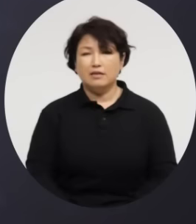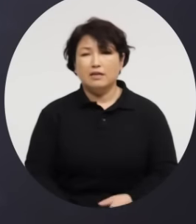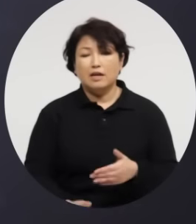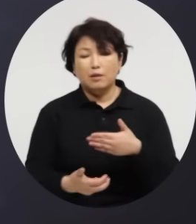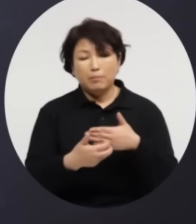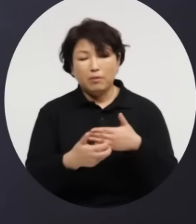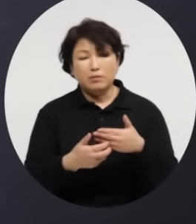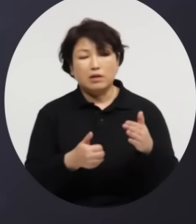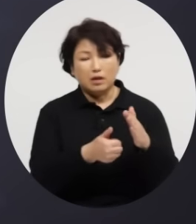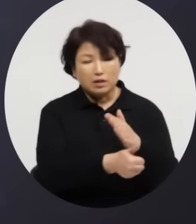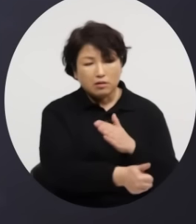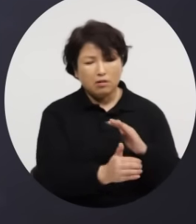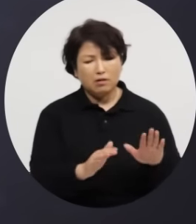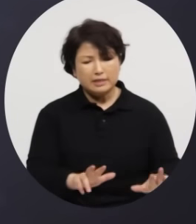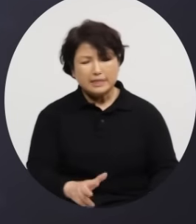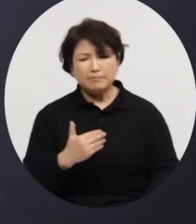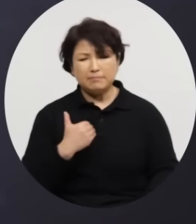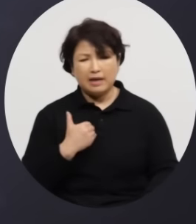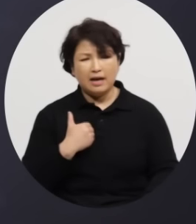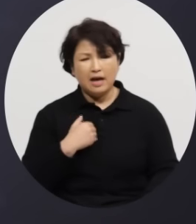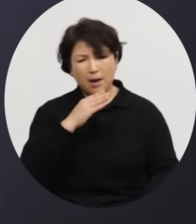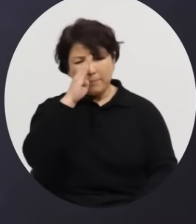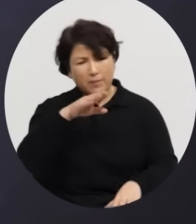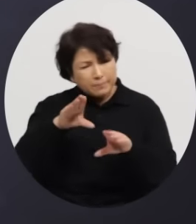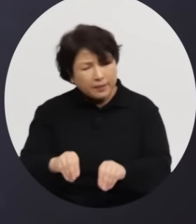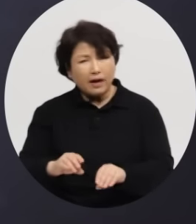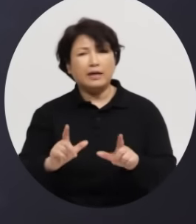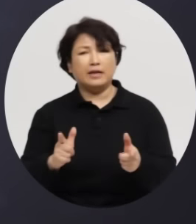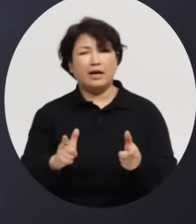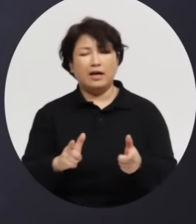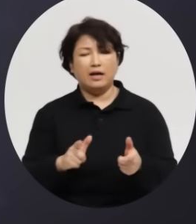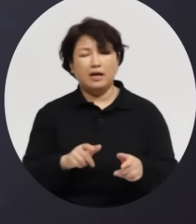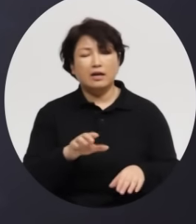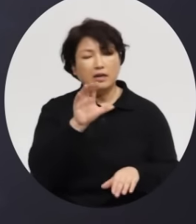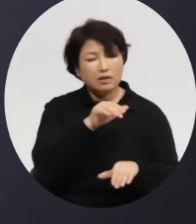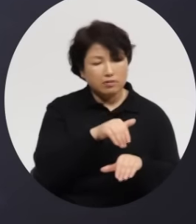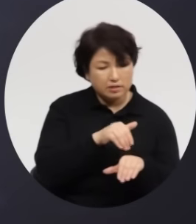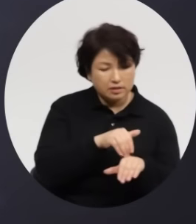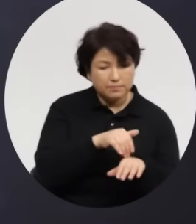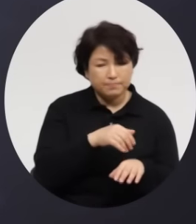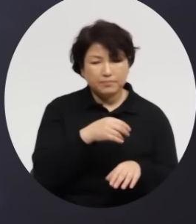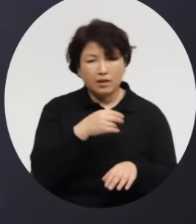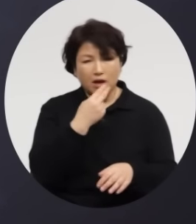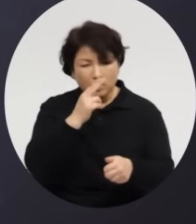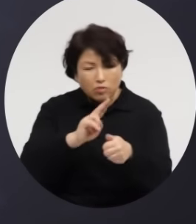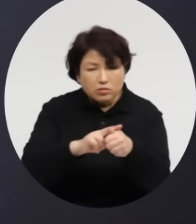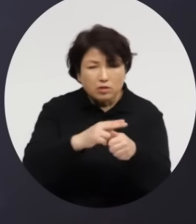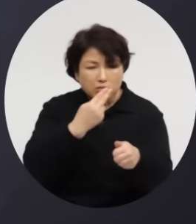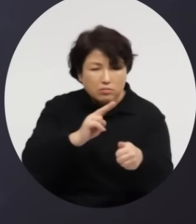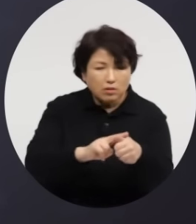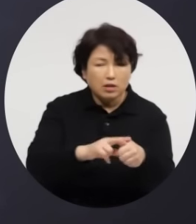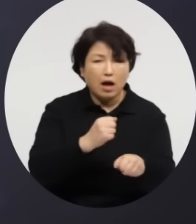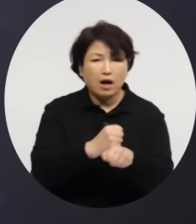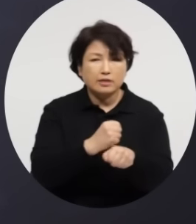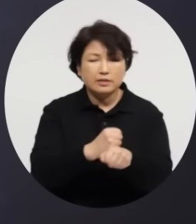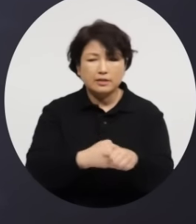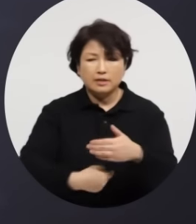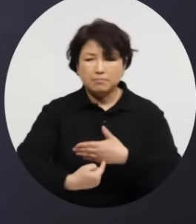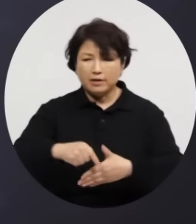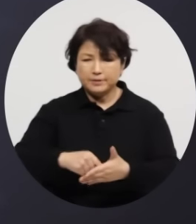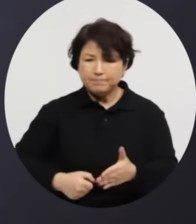병원에 가서 치료받는 건 낫는 게 아니라 이렇게 연습을 하는 도전을 하는 의지는 있어야